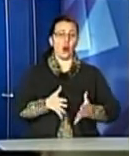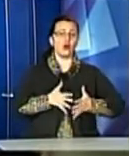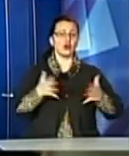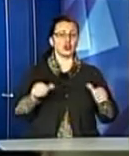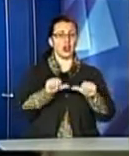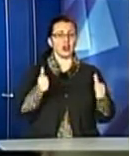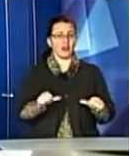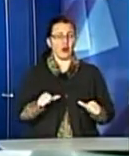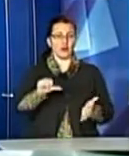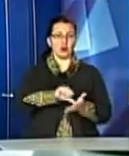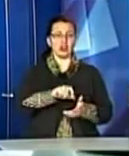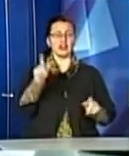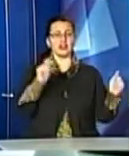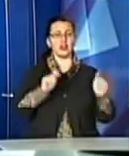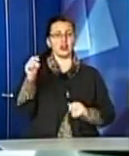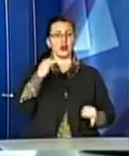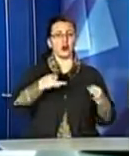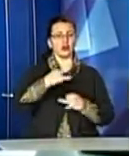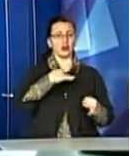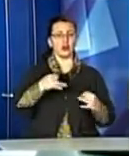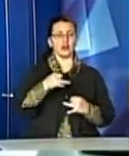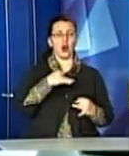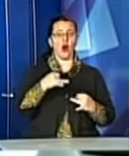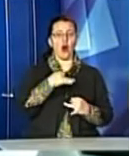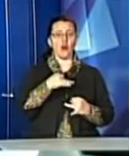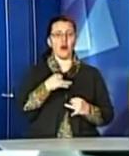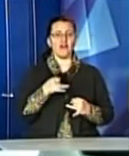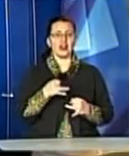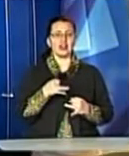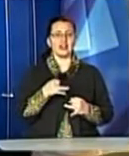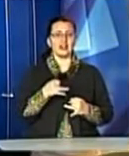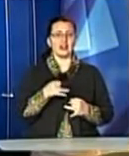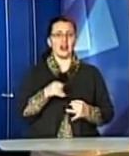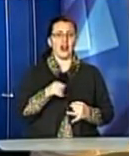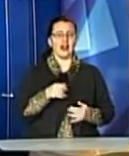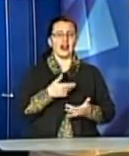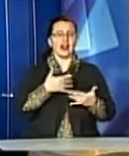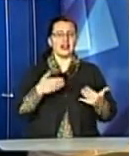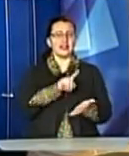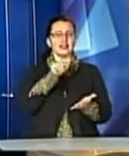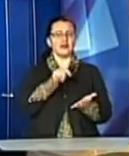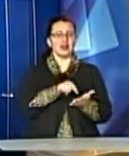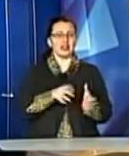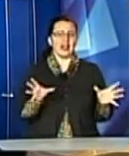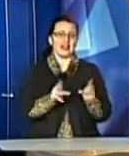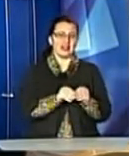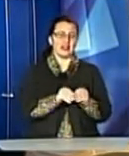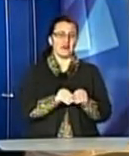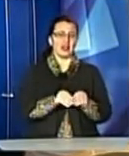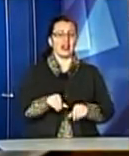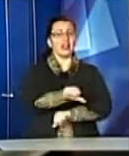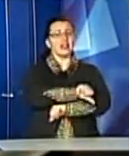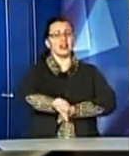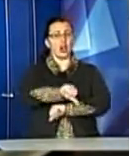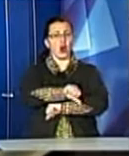форматі учасники конференції обговорили сучасні виклики на спільних з країнами ЄС кордонах та шляхи зміцнення прикордонної